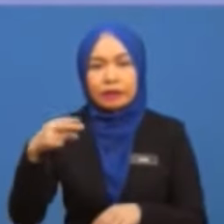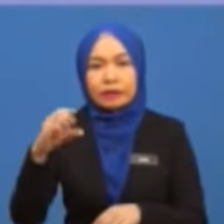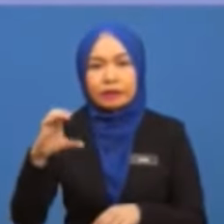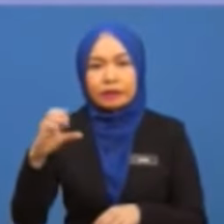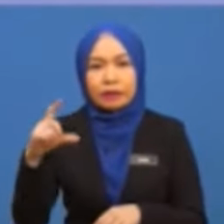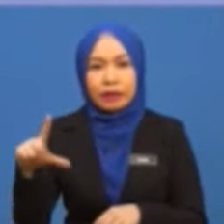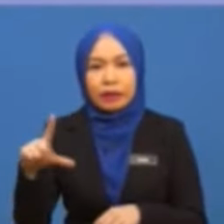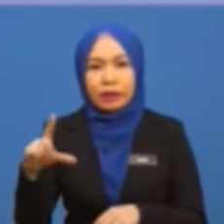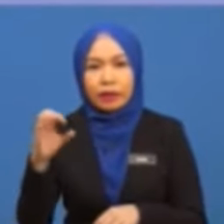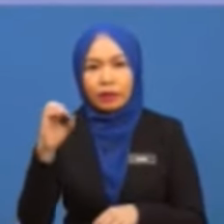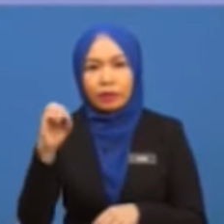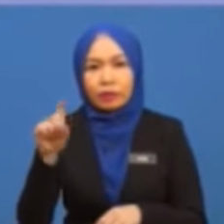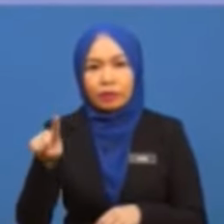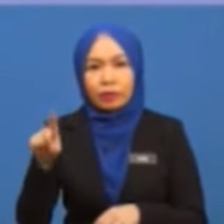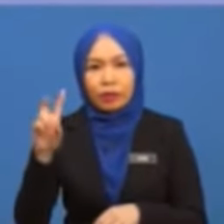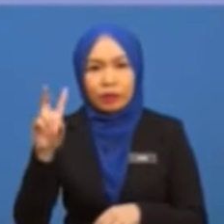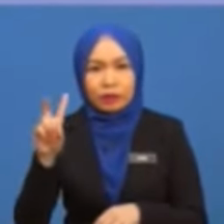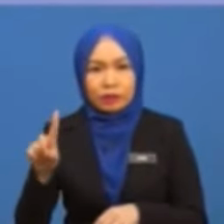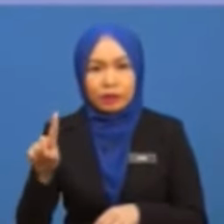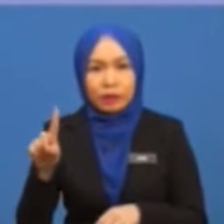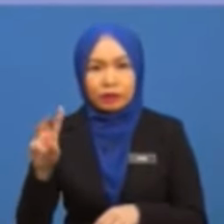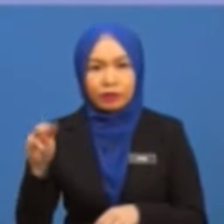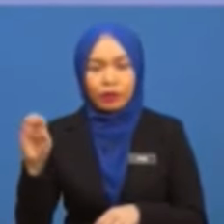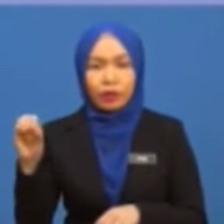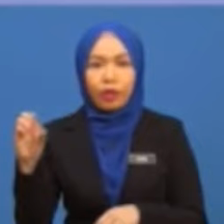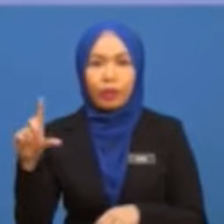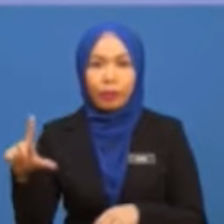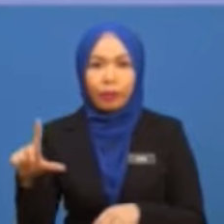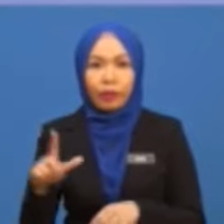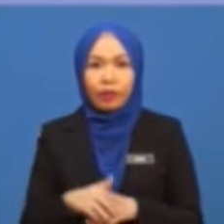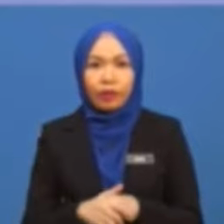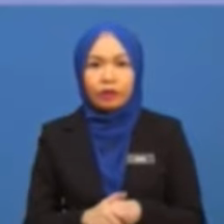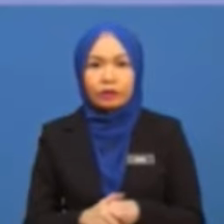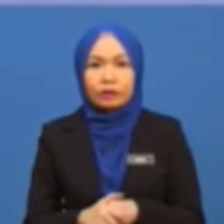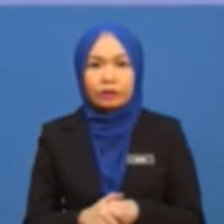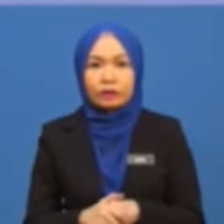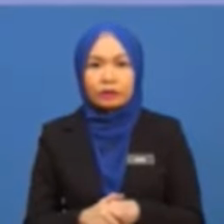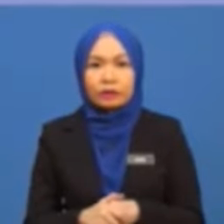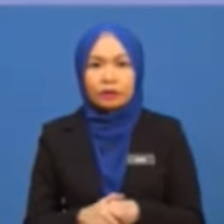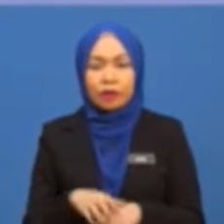HCl 0.1 mol per desimeter padu,